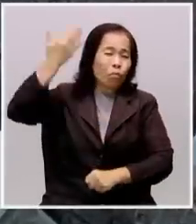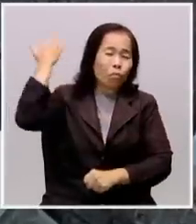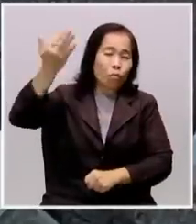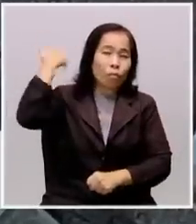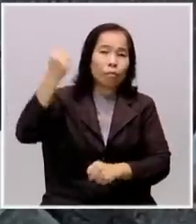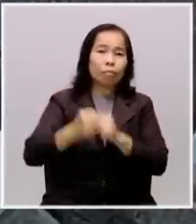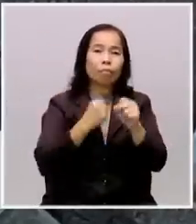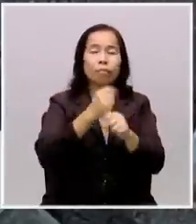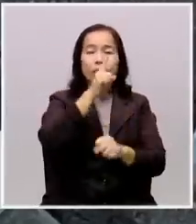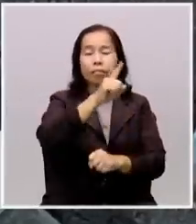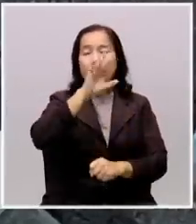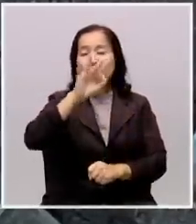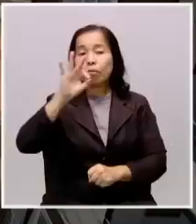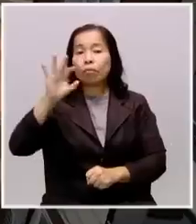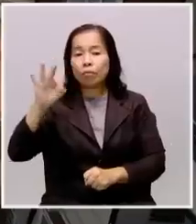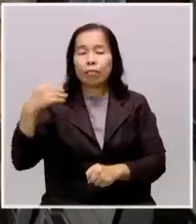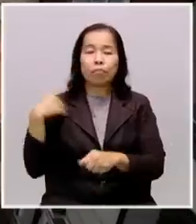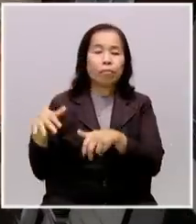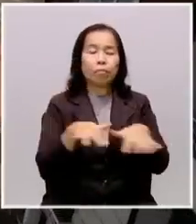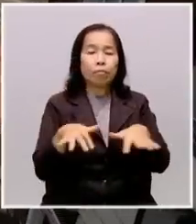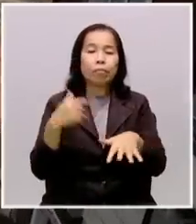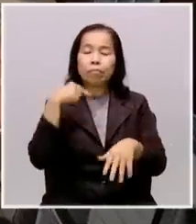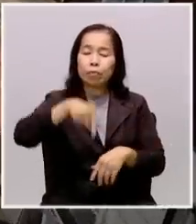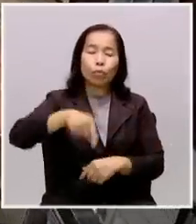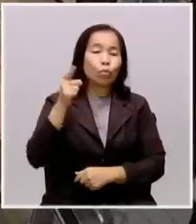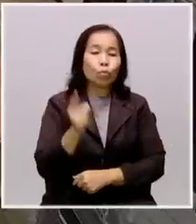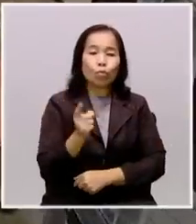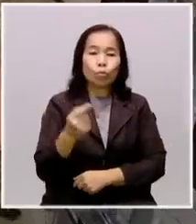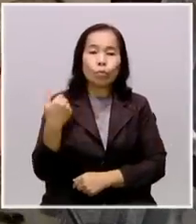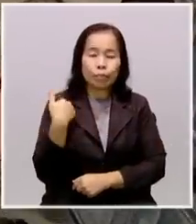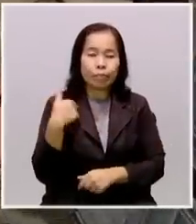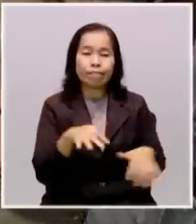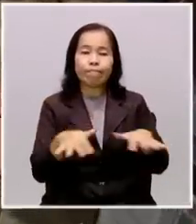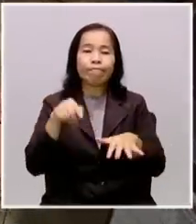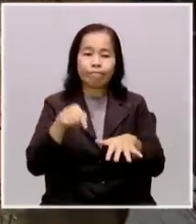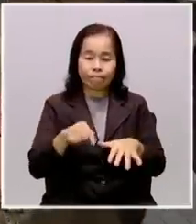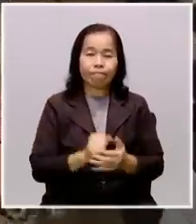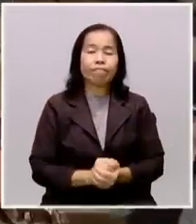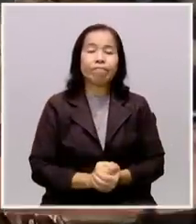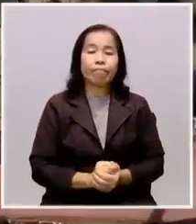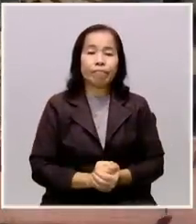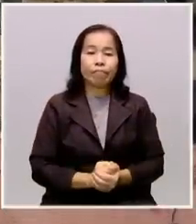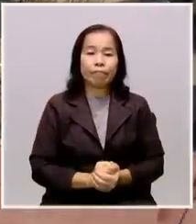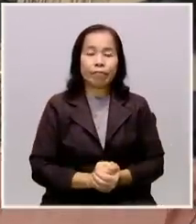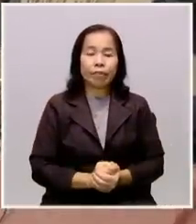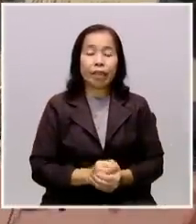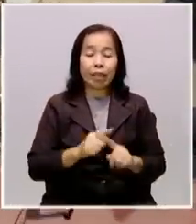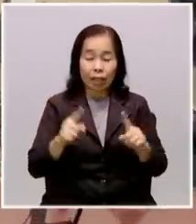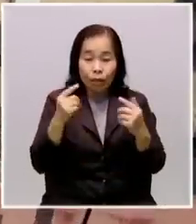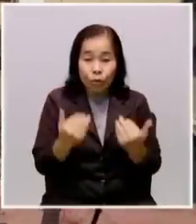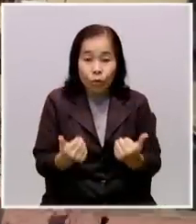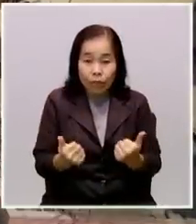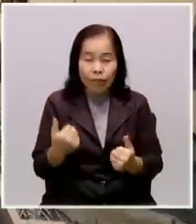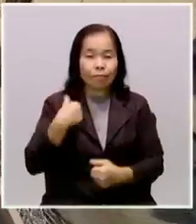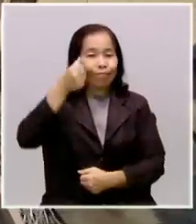ปี 1999แล้วก็เกิดขึ้นในพื้นที่เดียวกันนะครับกับที่เกิดแผ่นดินไวในครั้งนี้เลยครับส่วนวันนี้ครับคุณผู้